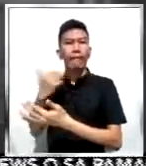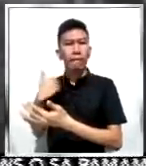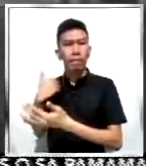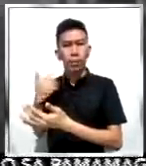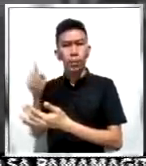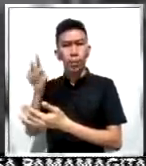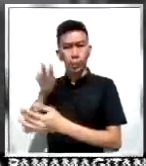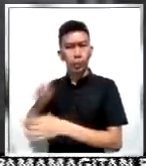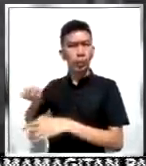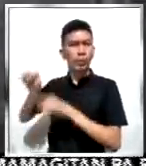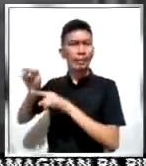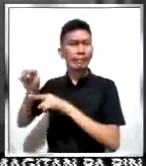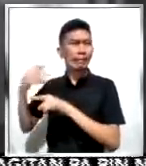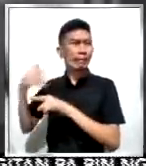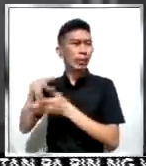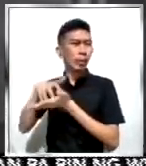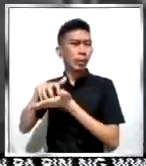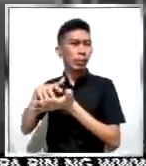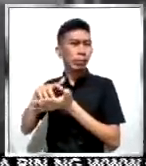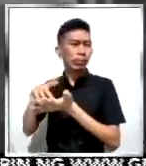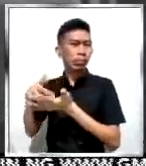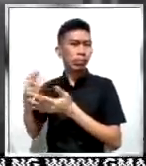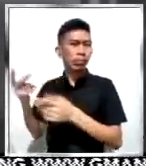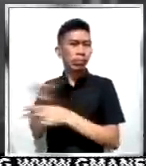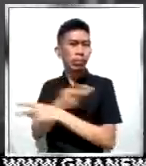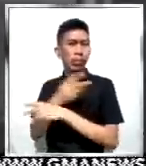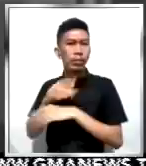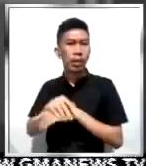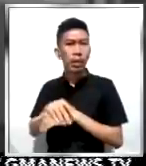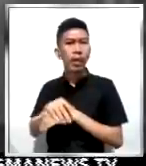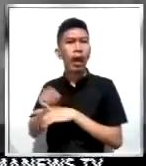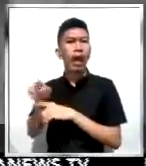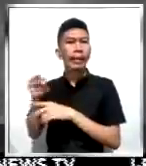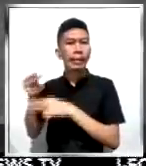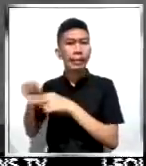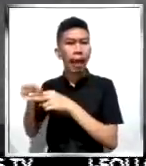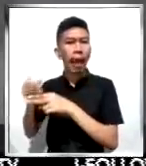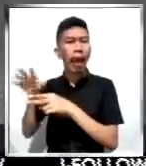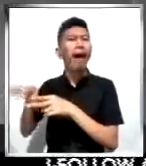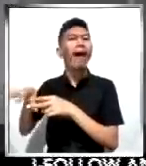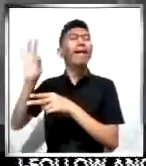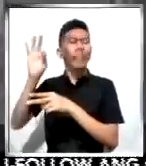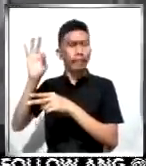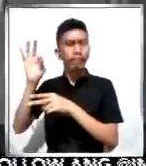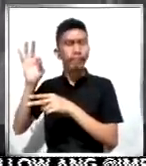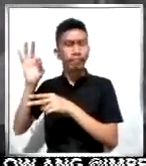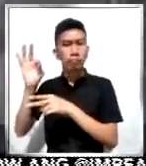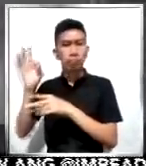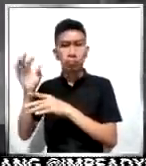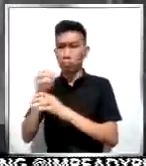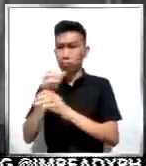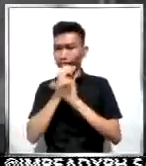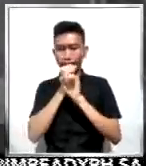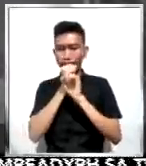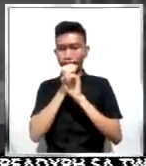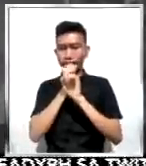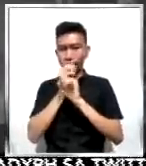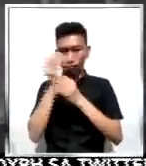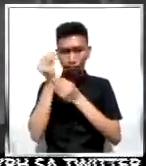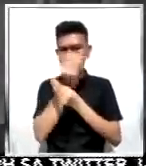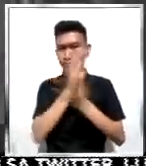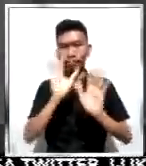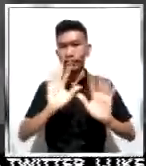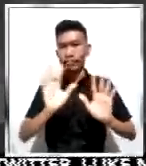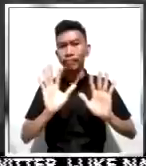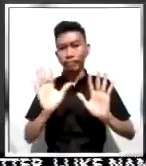matanda. Nakilala na kung sino ang matanda, pero hindi namin ilalabas ang kanyang pangalan para protektahan ang